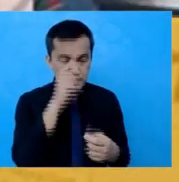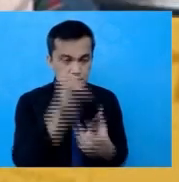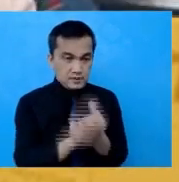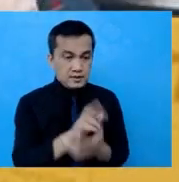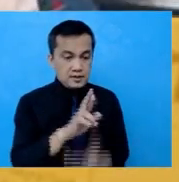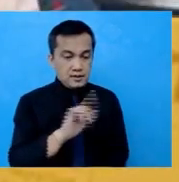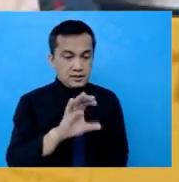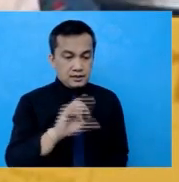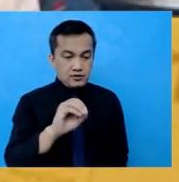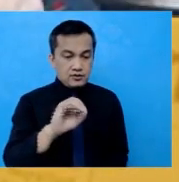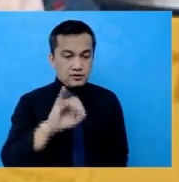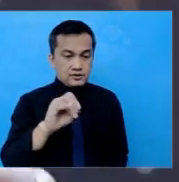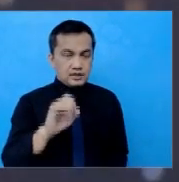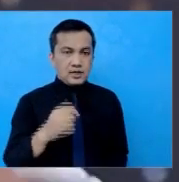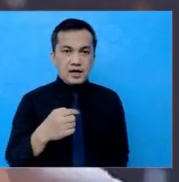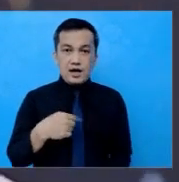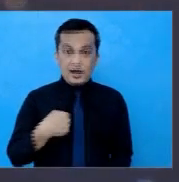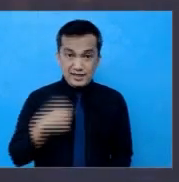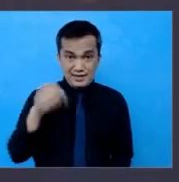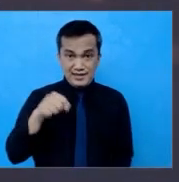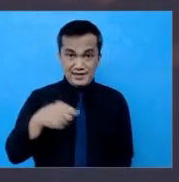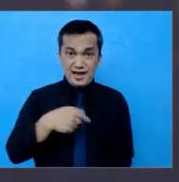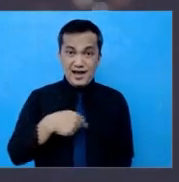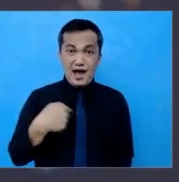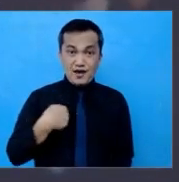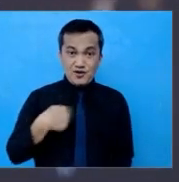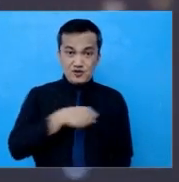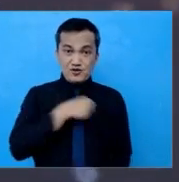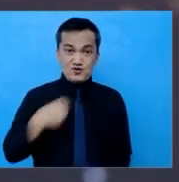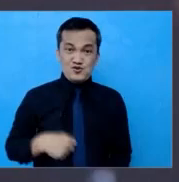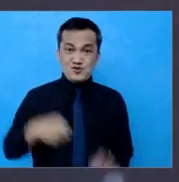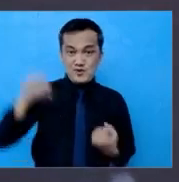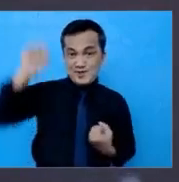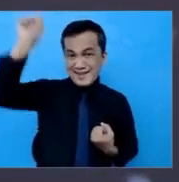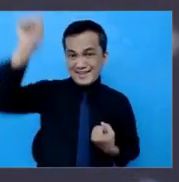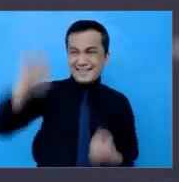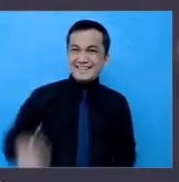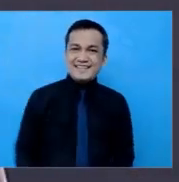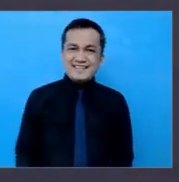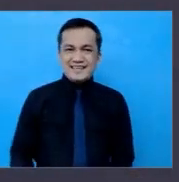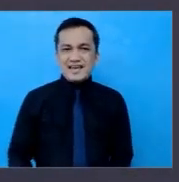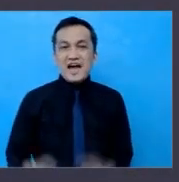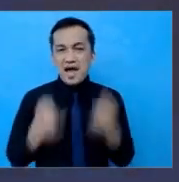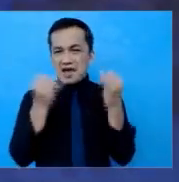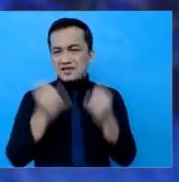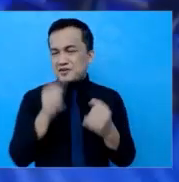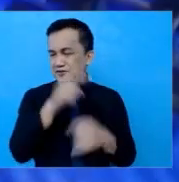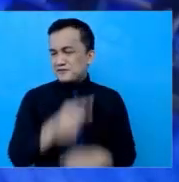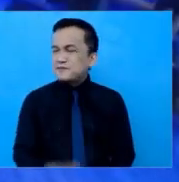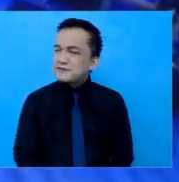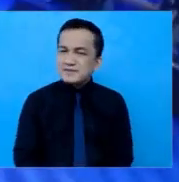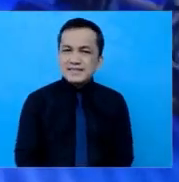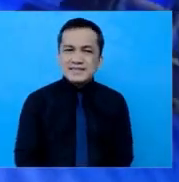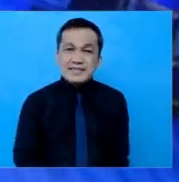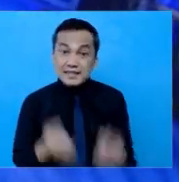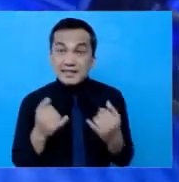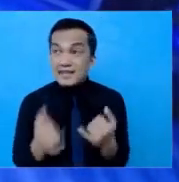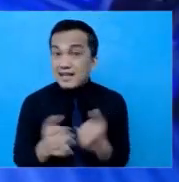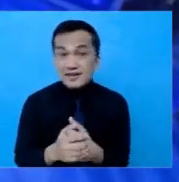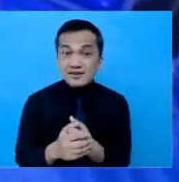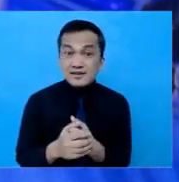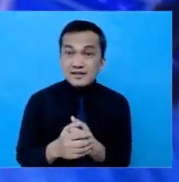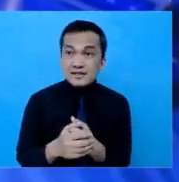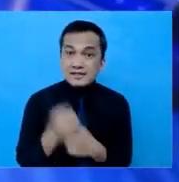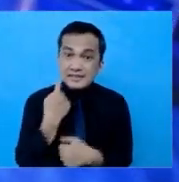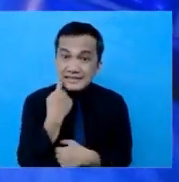Ako si Superman. Idol ko yung taong yun eh. Ngayon, lately nung nakasama ko na